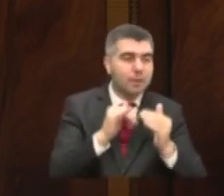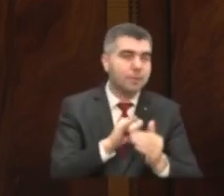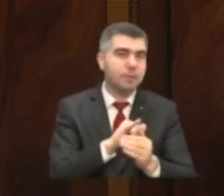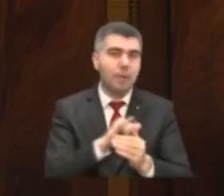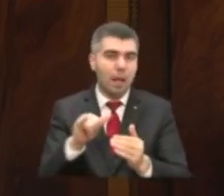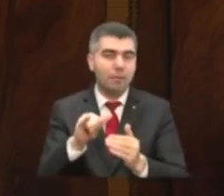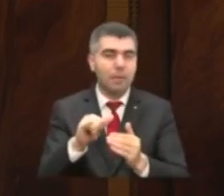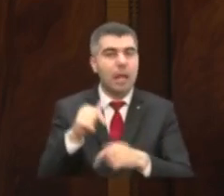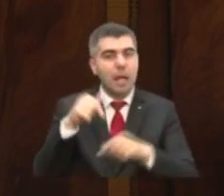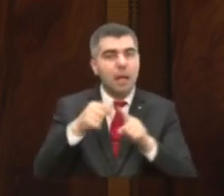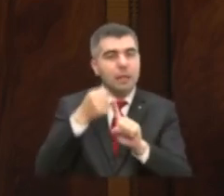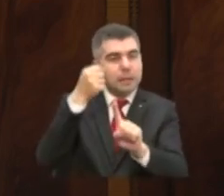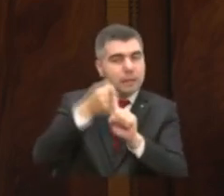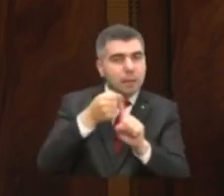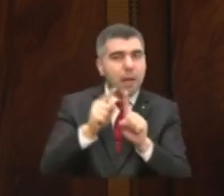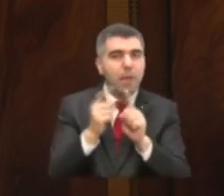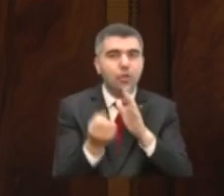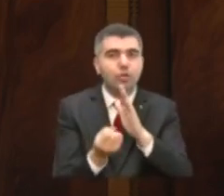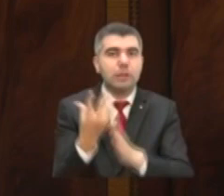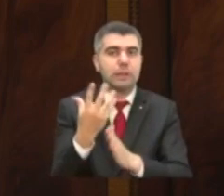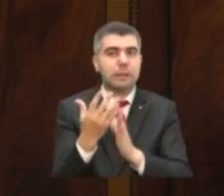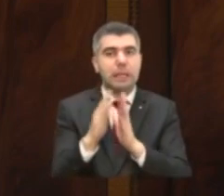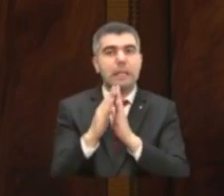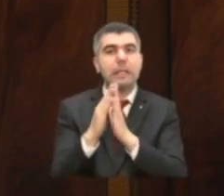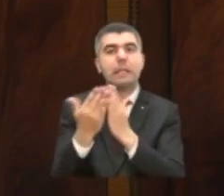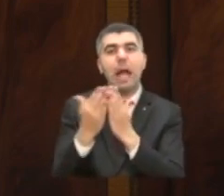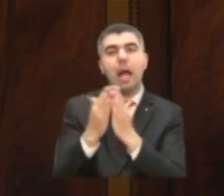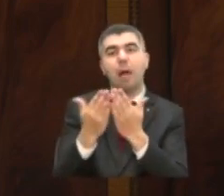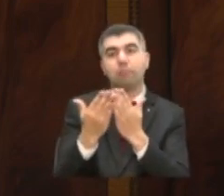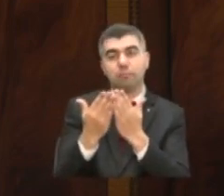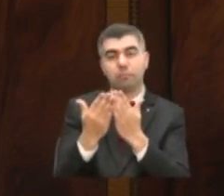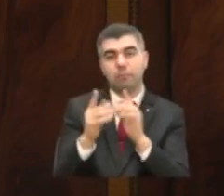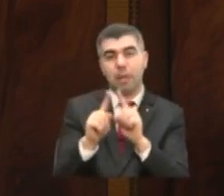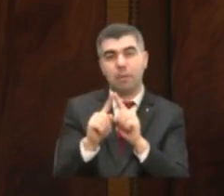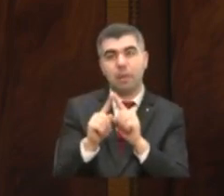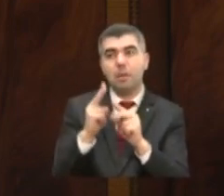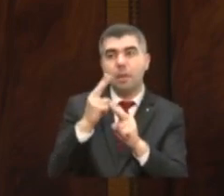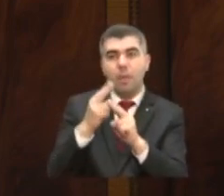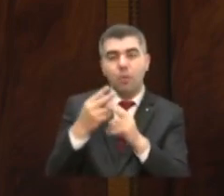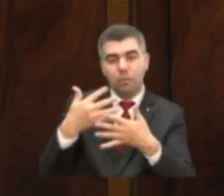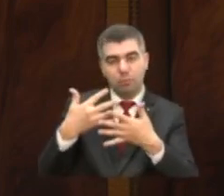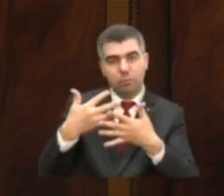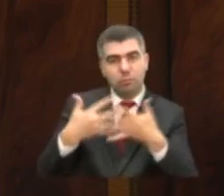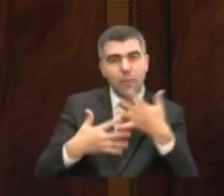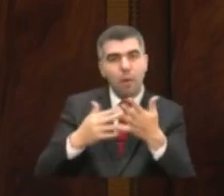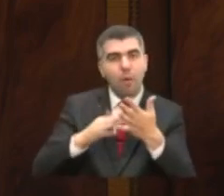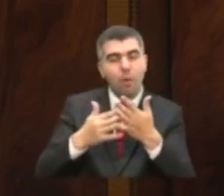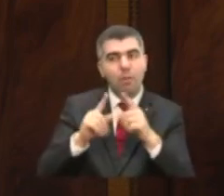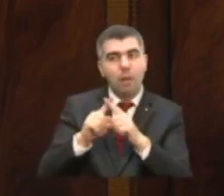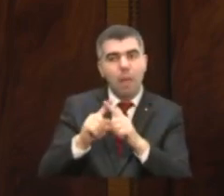عمل لإحداث سجل اجتماعي موحد الذي سيصدر بقانون، وهناك إحداث سجل وطني